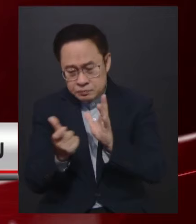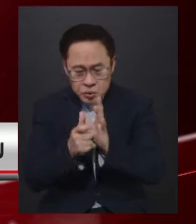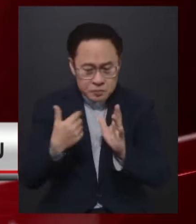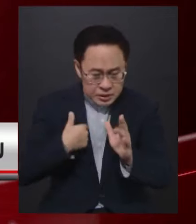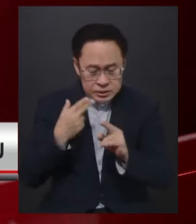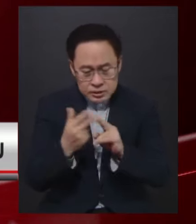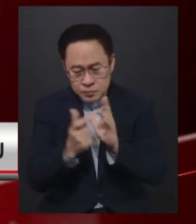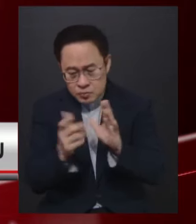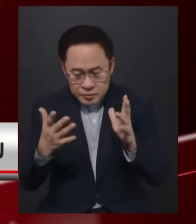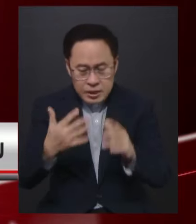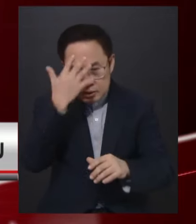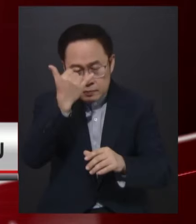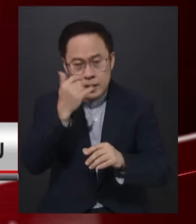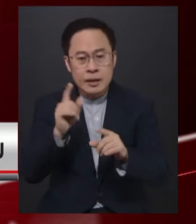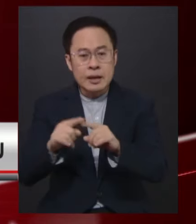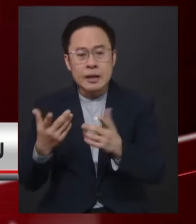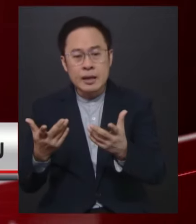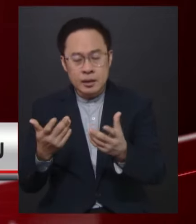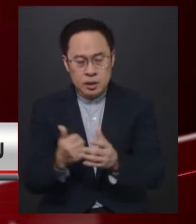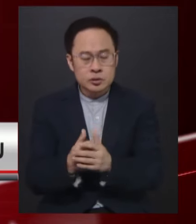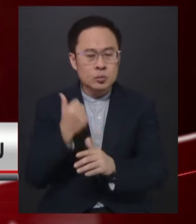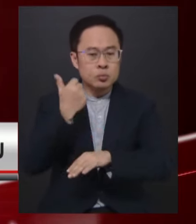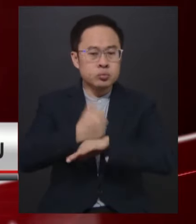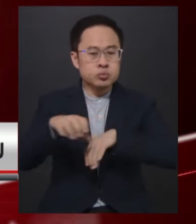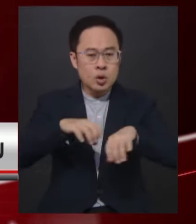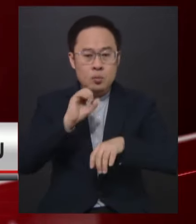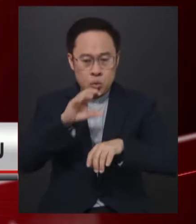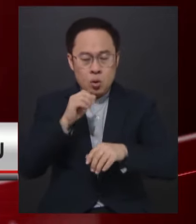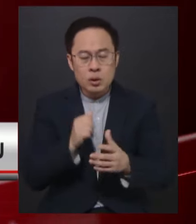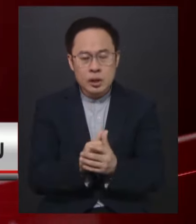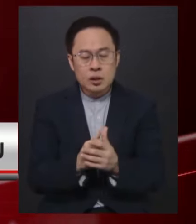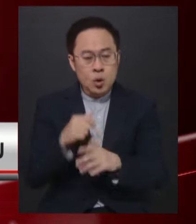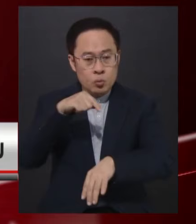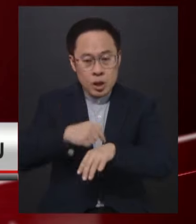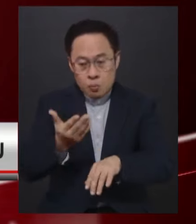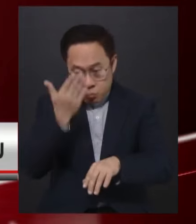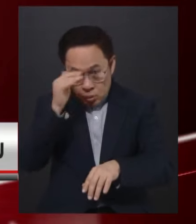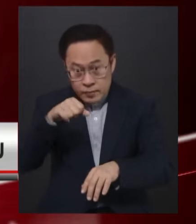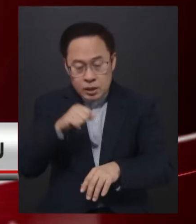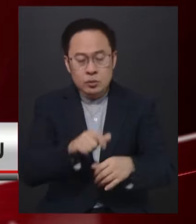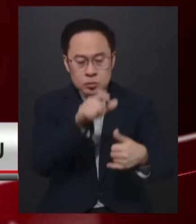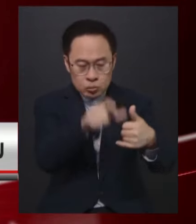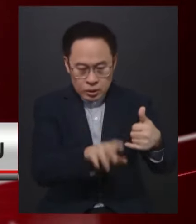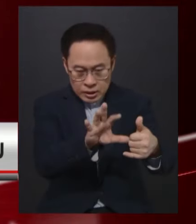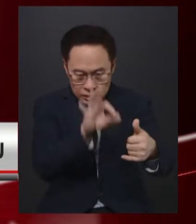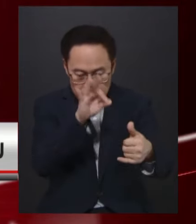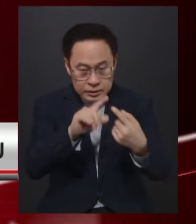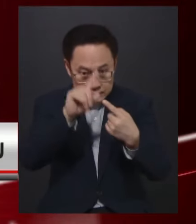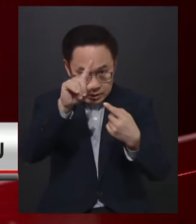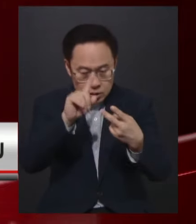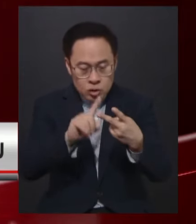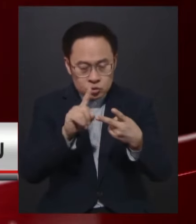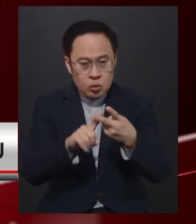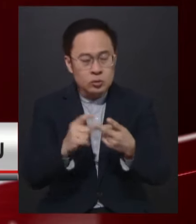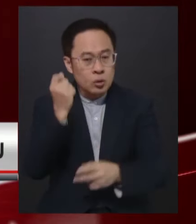โค้ชก็บอกว่าด้วยเวลาการเตรียมทีมที่มันน้ อ ยดังนั้นเนี่ยก็ต้องเลือกผู้เล่นที่โอเคฟอร์มก็ดีส่วนนึงแต่ว่าอีกส่วนนึงคือการเข้า